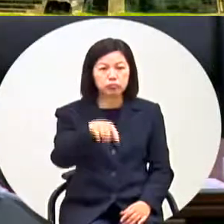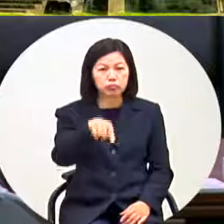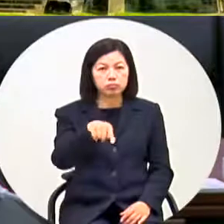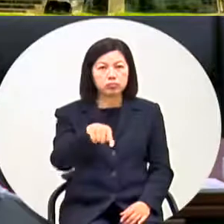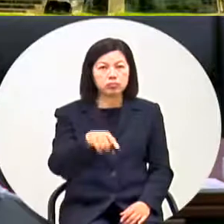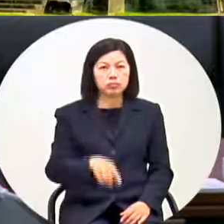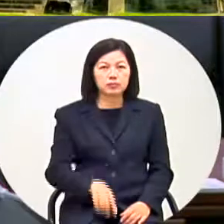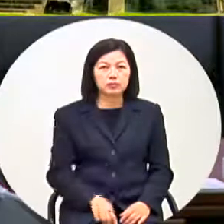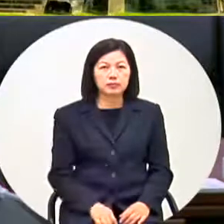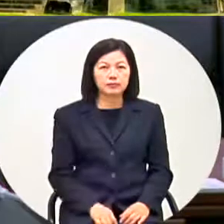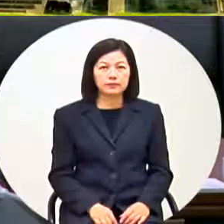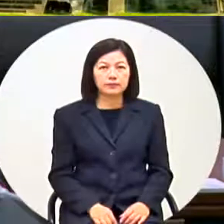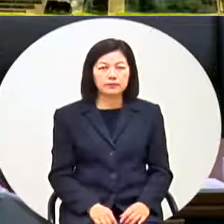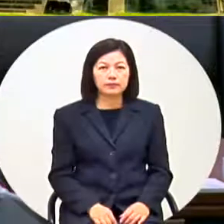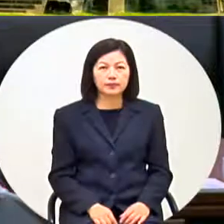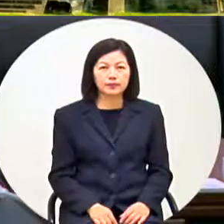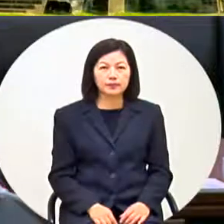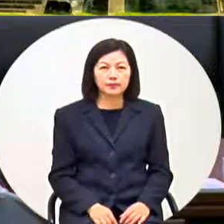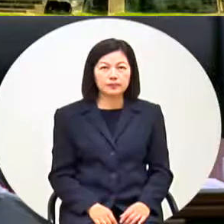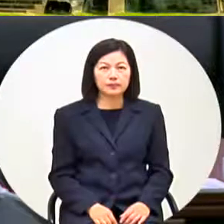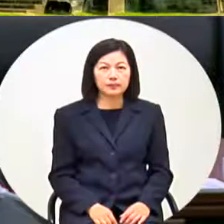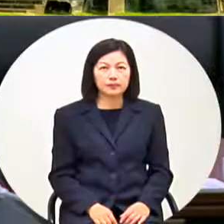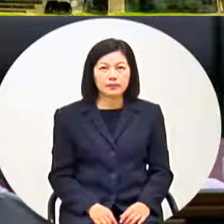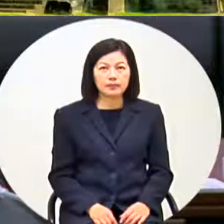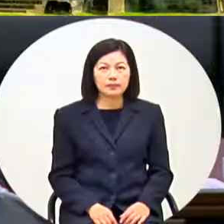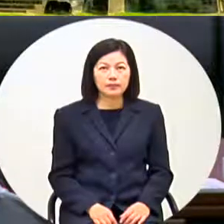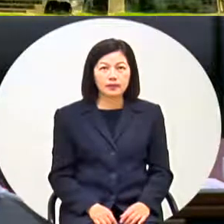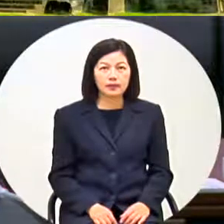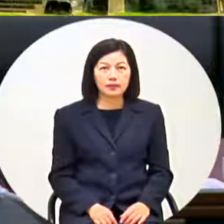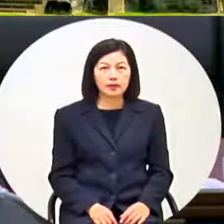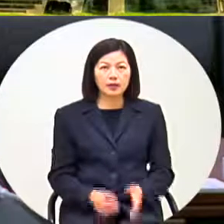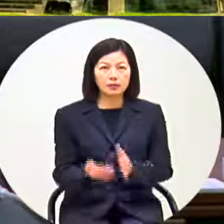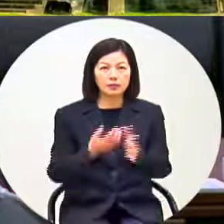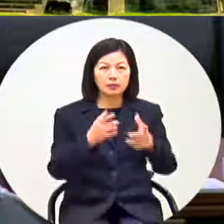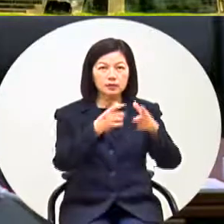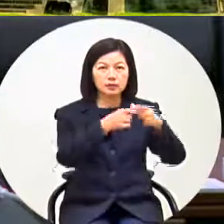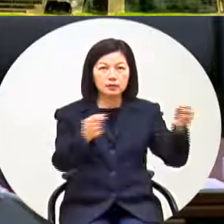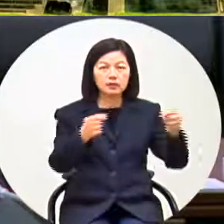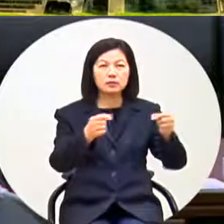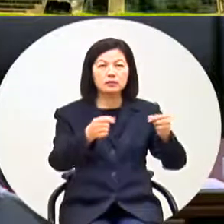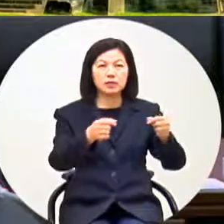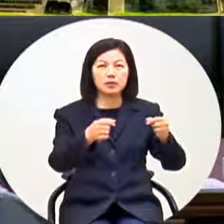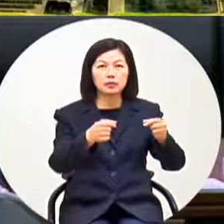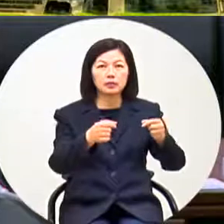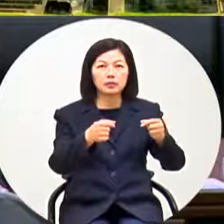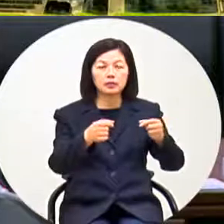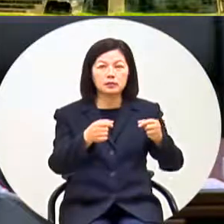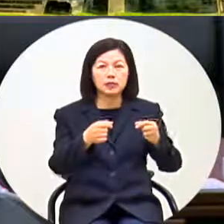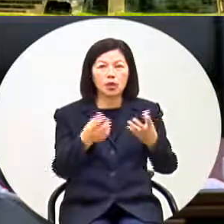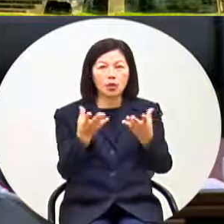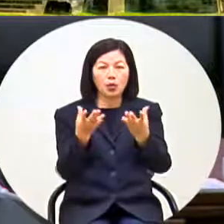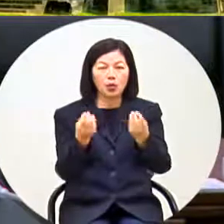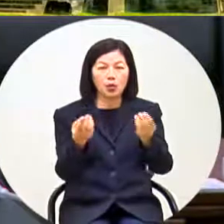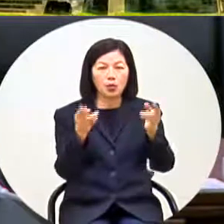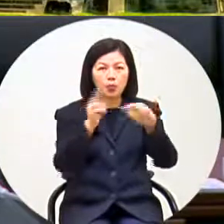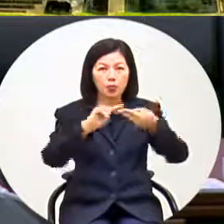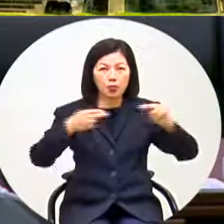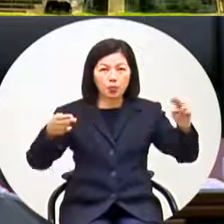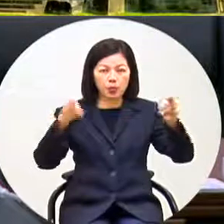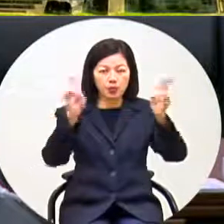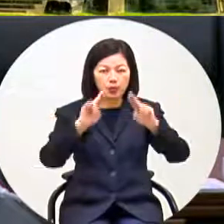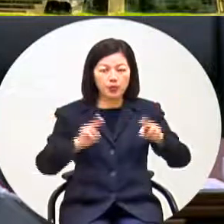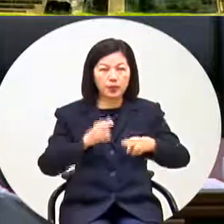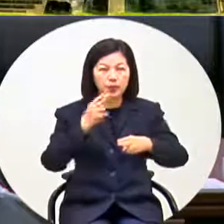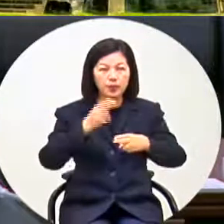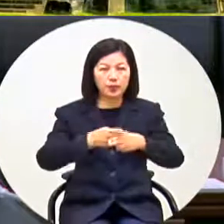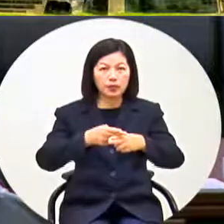日本海军的凤山无线电信所哦，哦，这个是原日本海军的凤